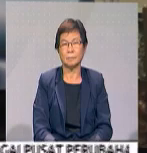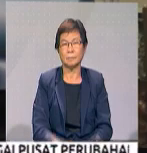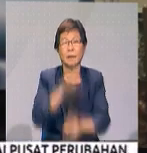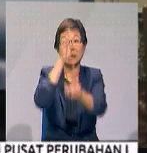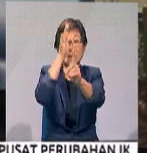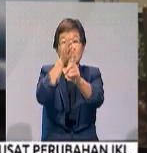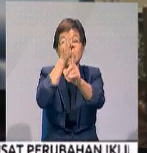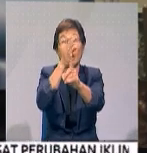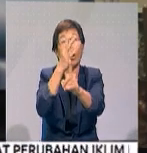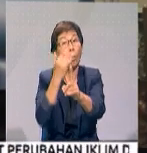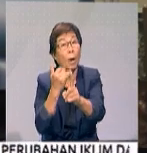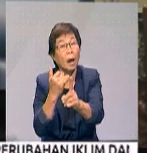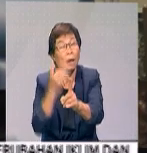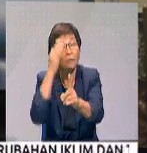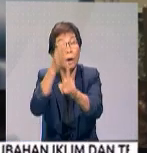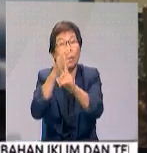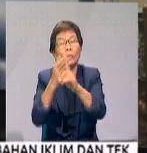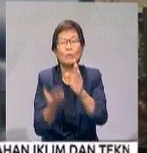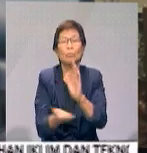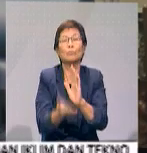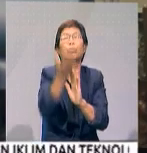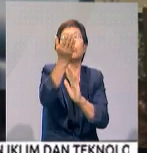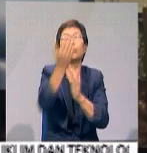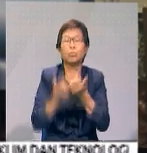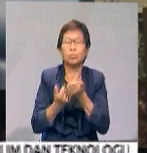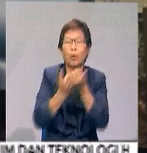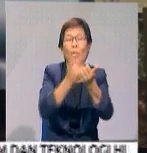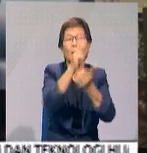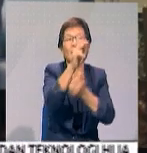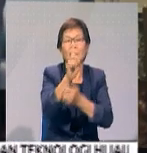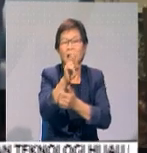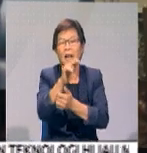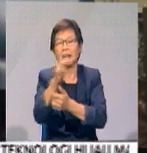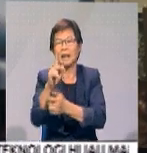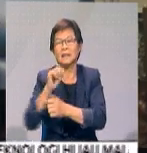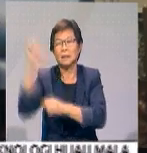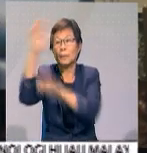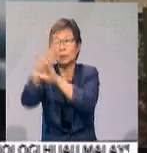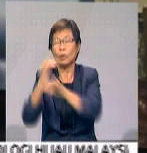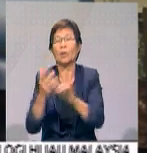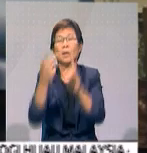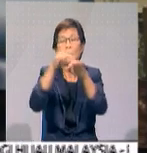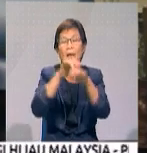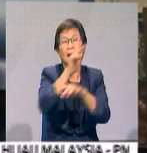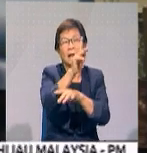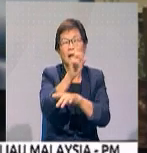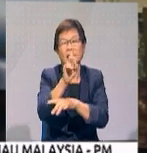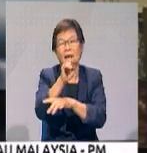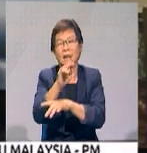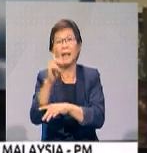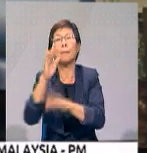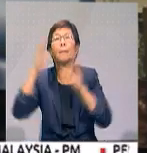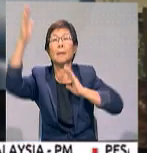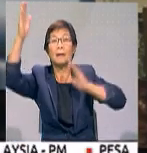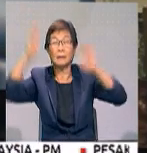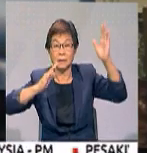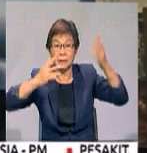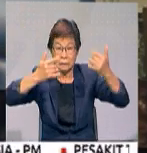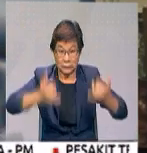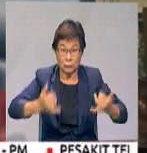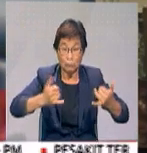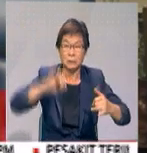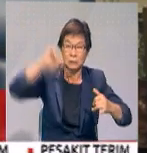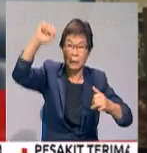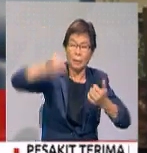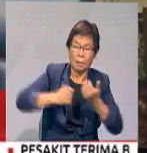Sasaran ini bertujuan meningkatkan sumbangan peratusan KDNK Sabah dan Sarawak kepada KDNK Malaysia, di mana buat masa ini